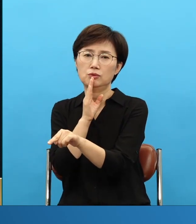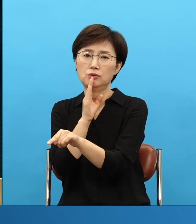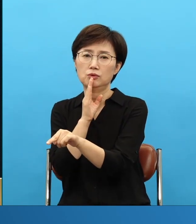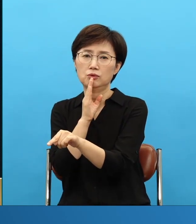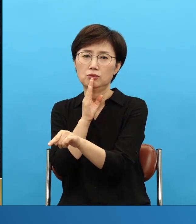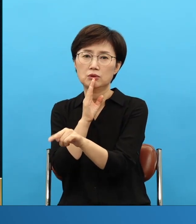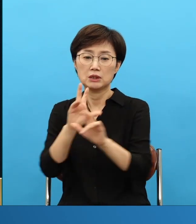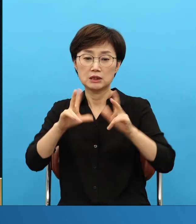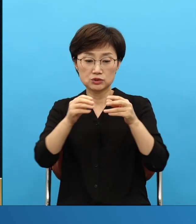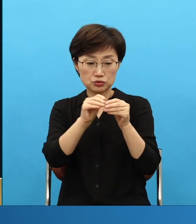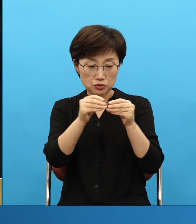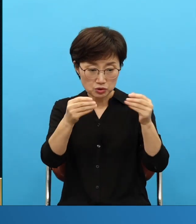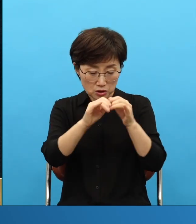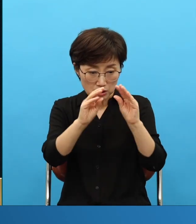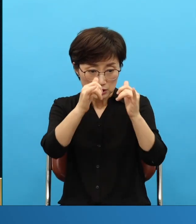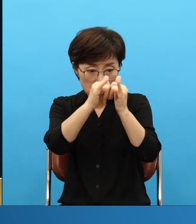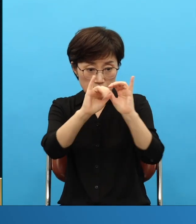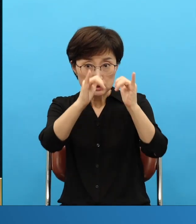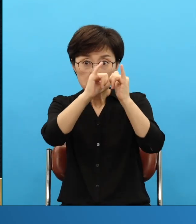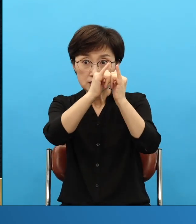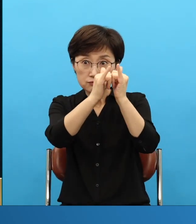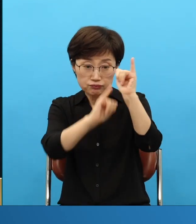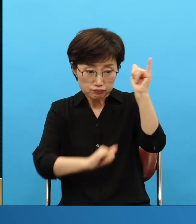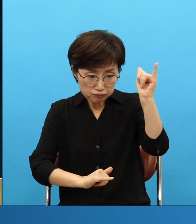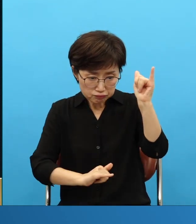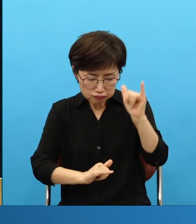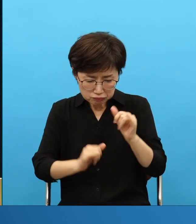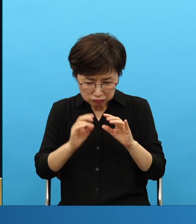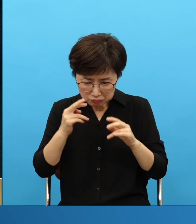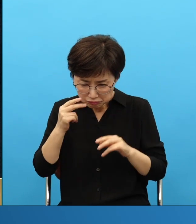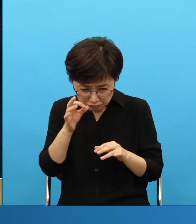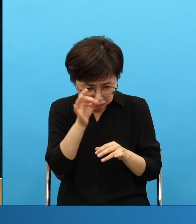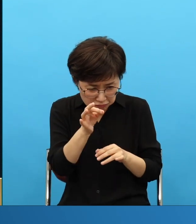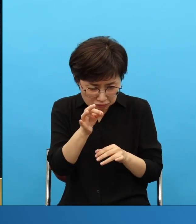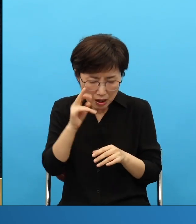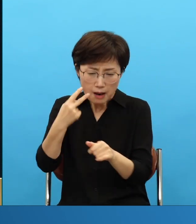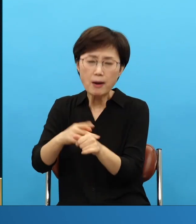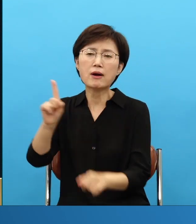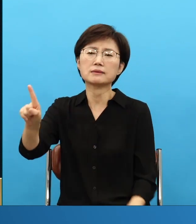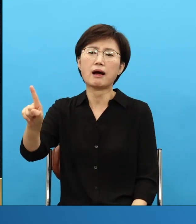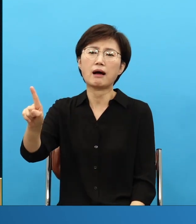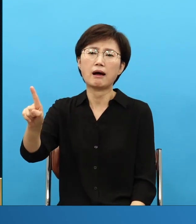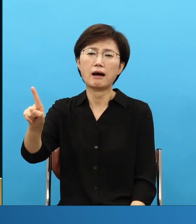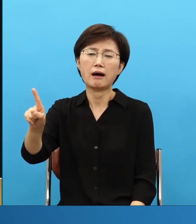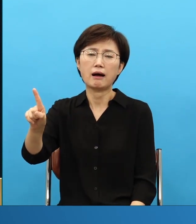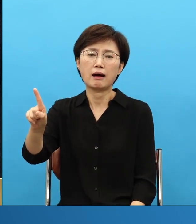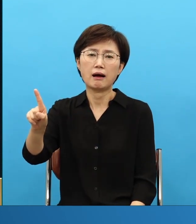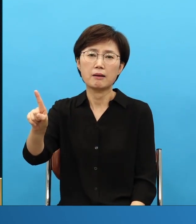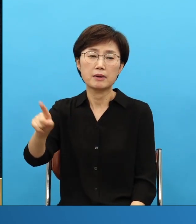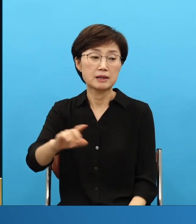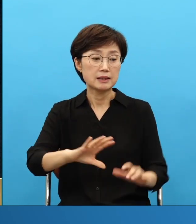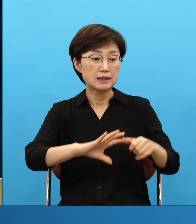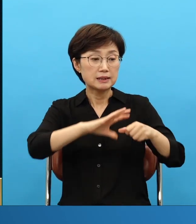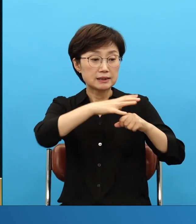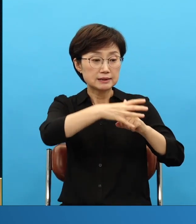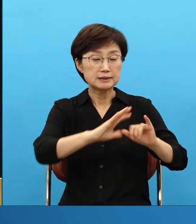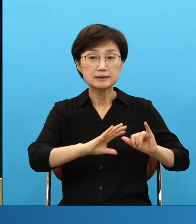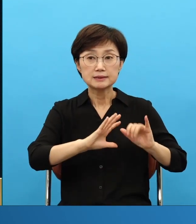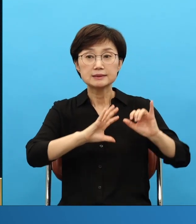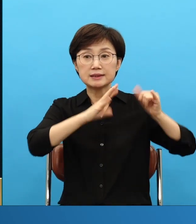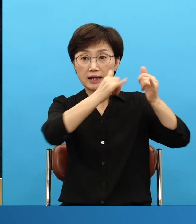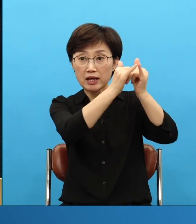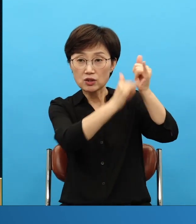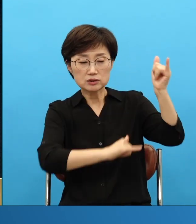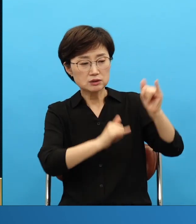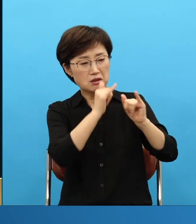he transformed the world. 아니 뭐 나폴레옹, 스탈린 사람 죽이지 뭐 한 게 뭐 있습니까? Leaders- 바울은 세계를 살리게. Leaders like Napoleon and Stalin, yes,